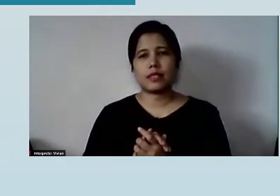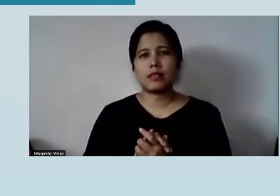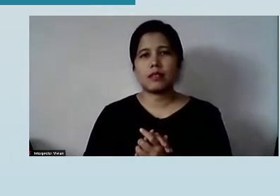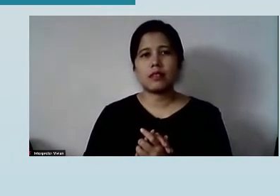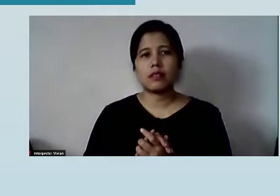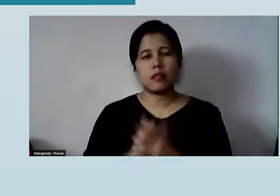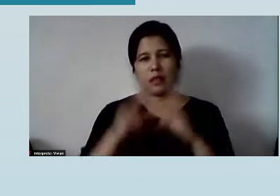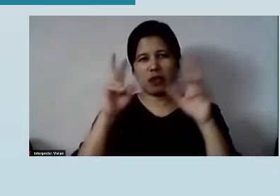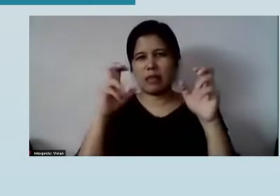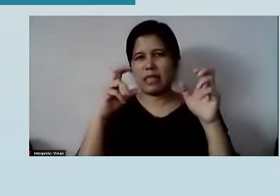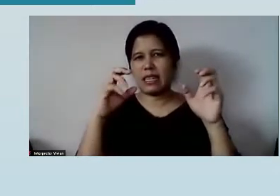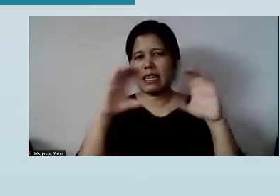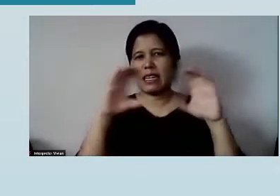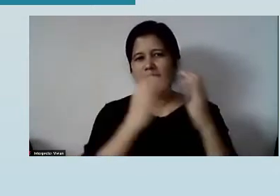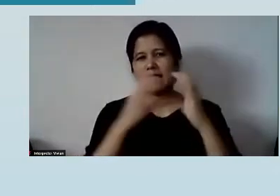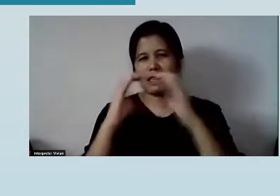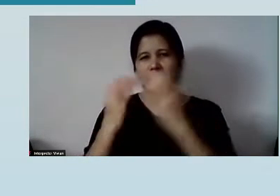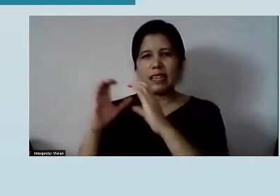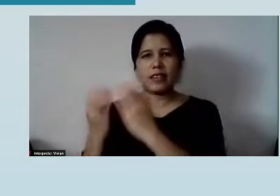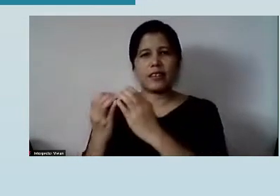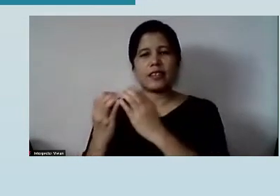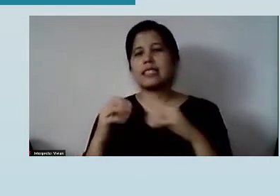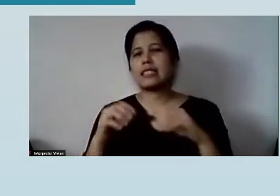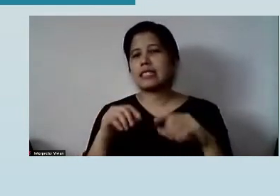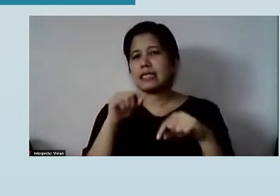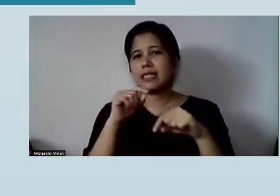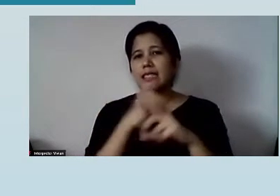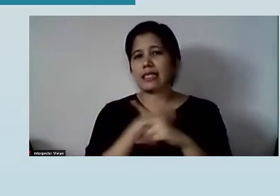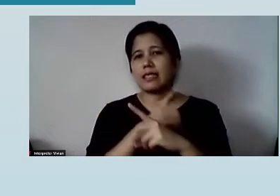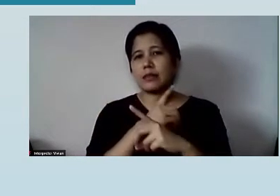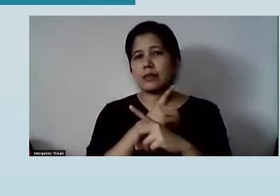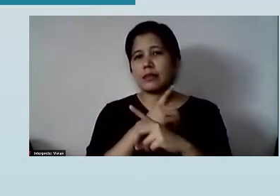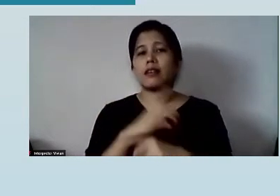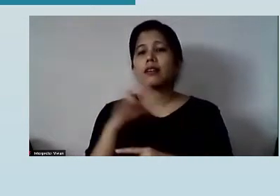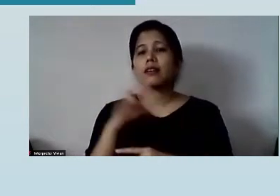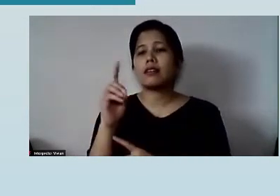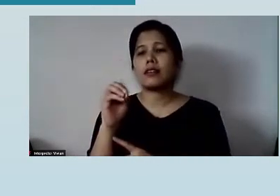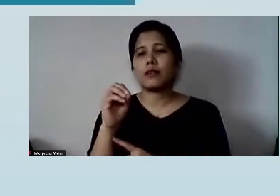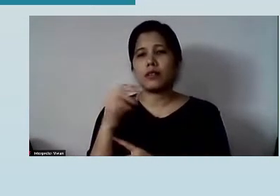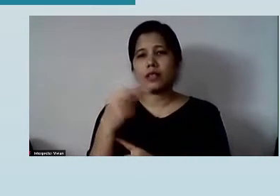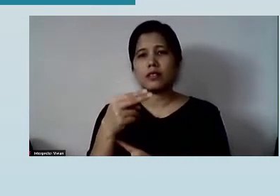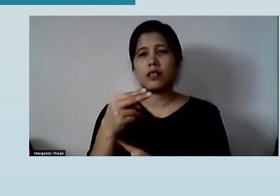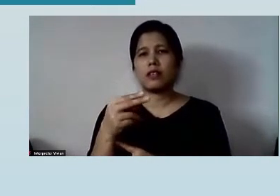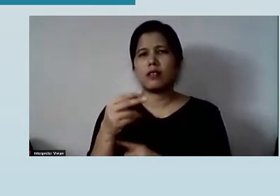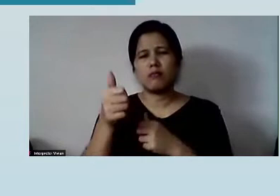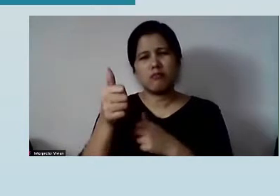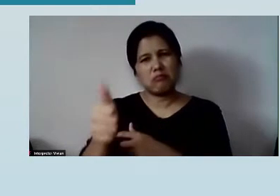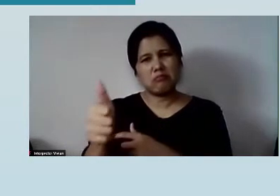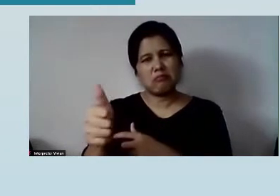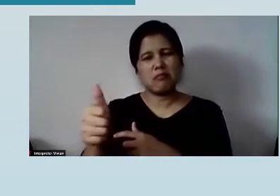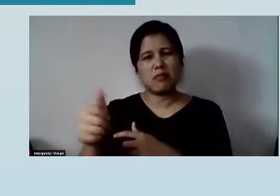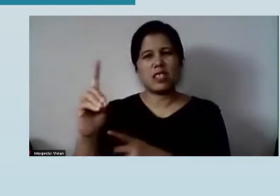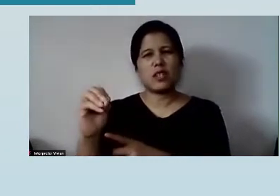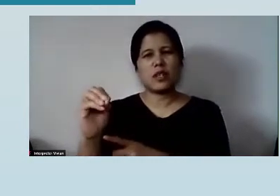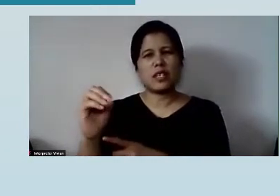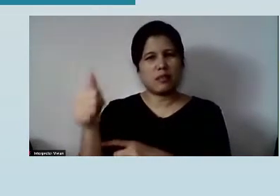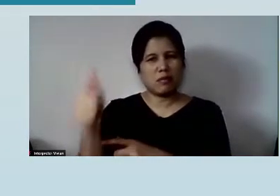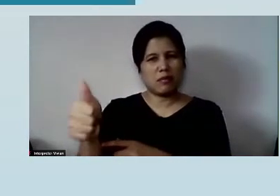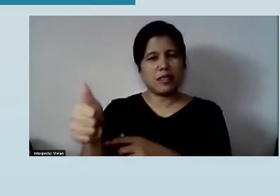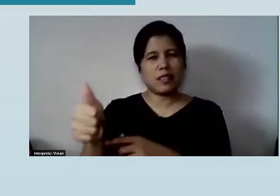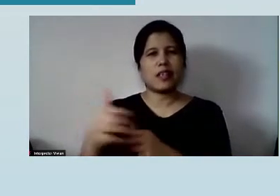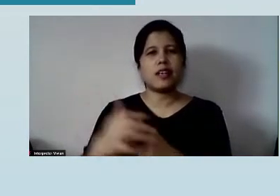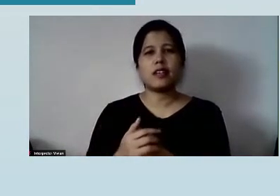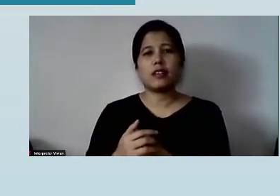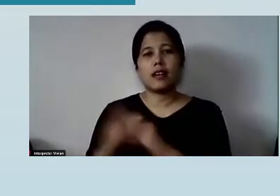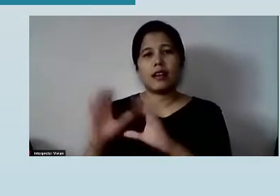categories ng disability. And ang Department of Health naman, sila naman ang naatasan na baguhin po yung